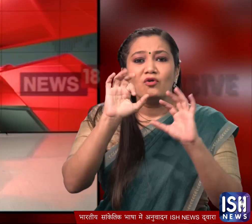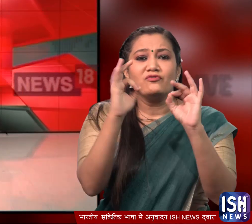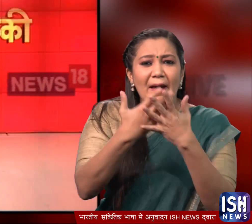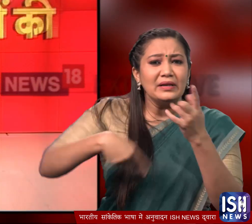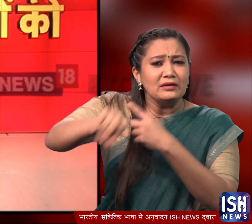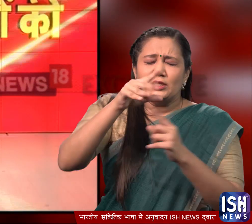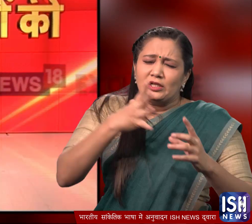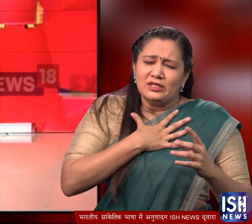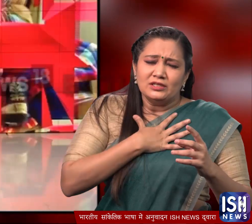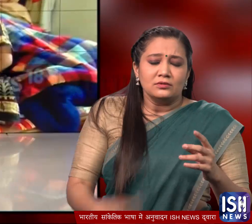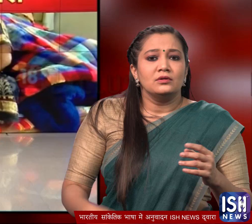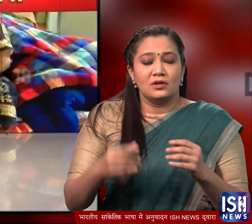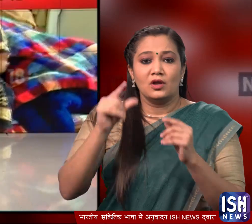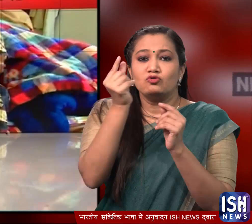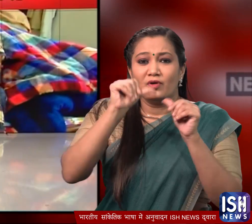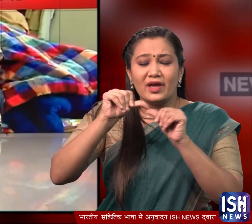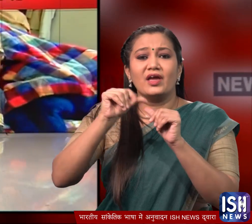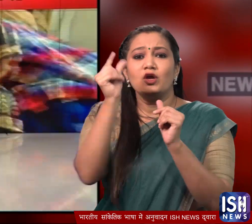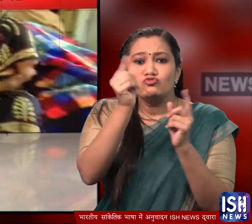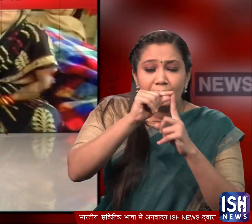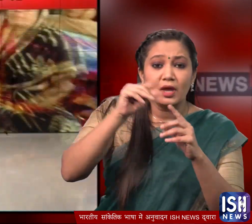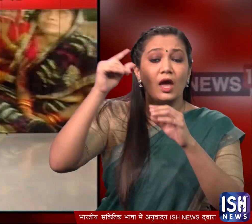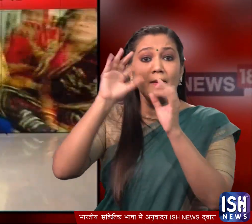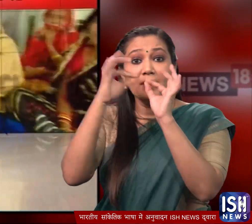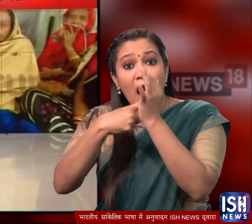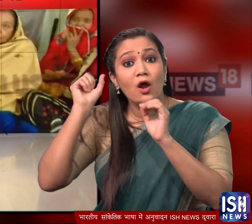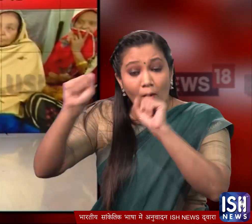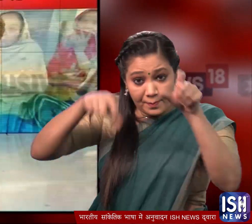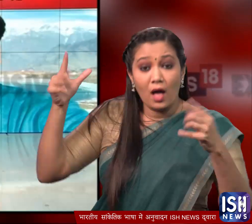घर वालों का बुरा हाल है। उत्तराखंड हादसे में यूपी और बिहार के